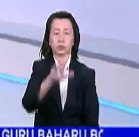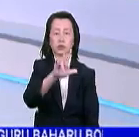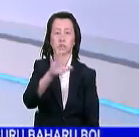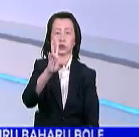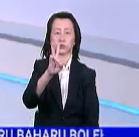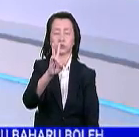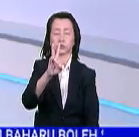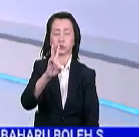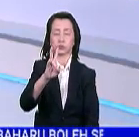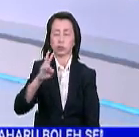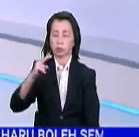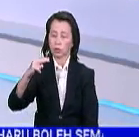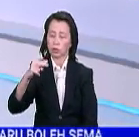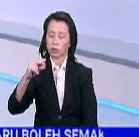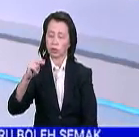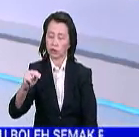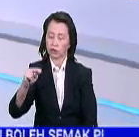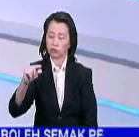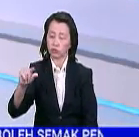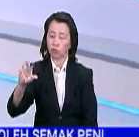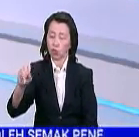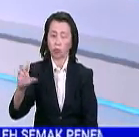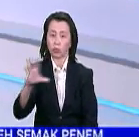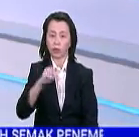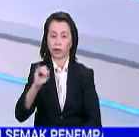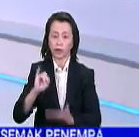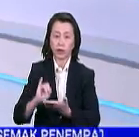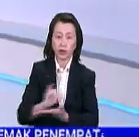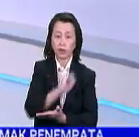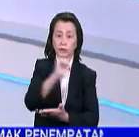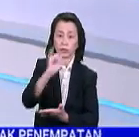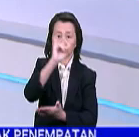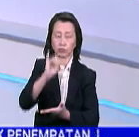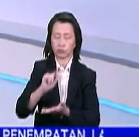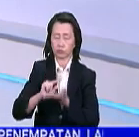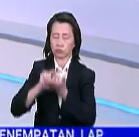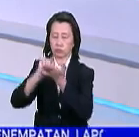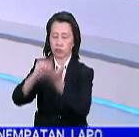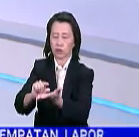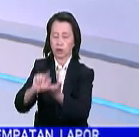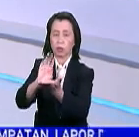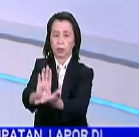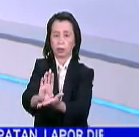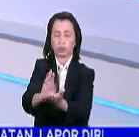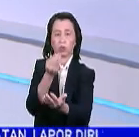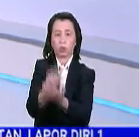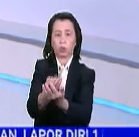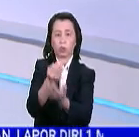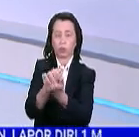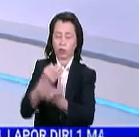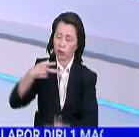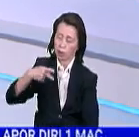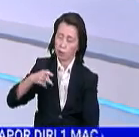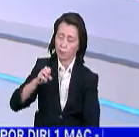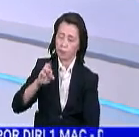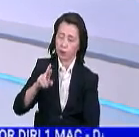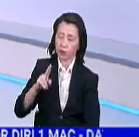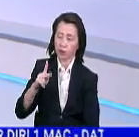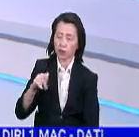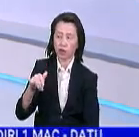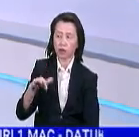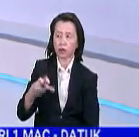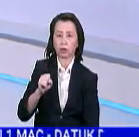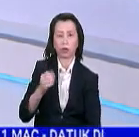37 pertubuhan bukan kerajaan, NGO dan institusi menerima geran bantuan kewangan Perkeso melibatkan